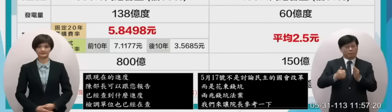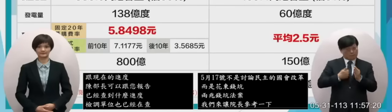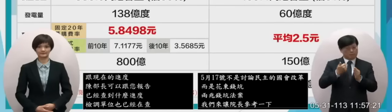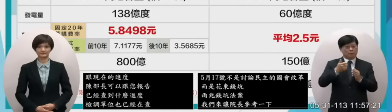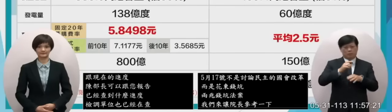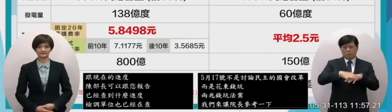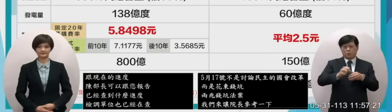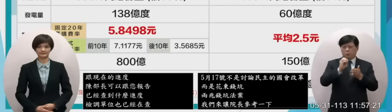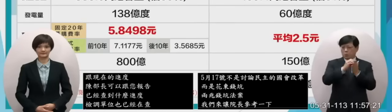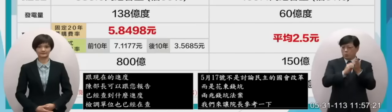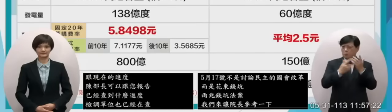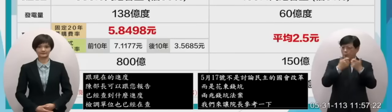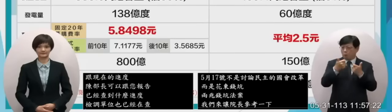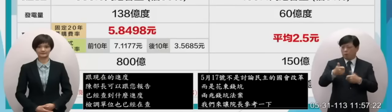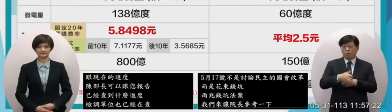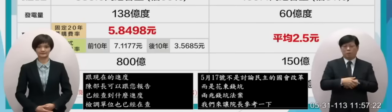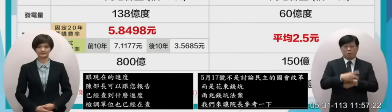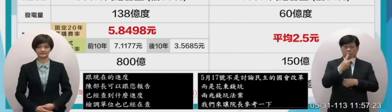会用词，